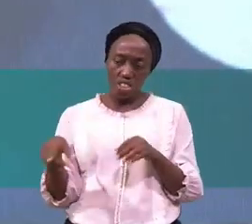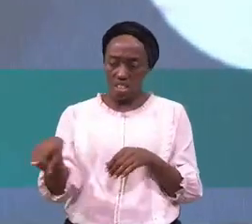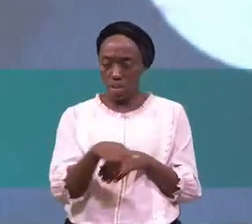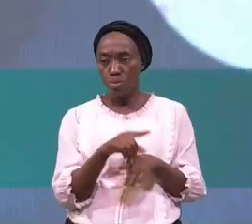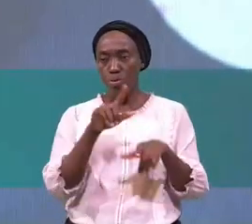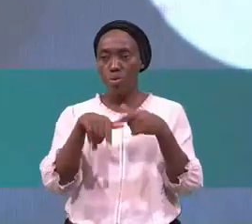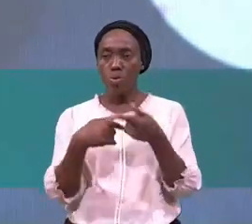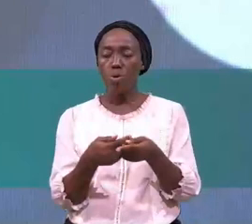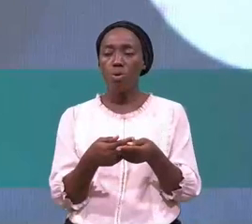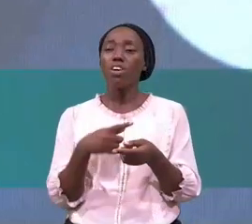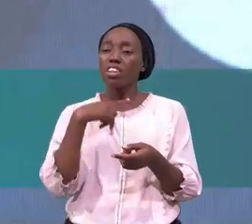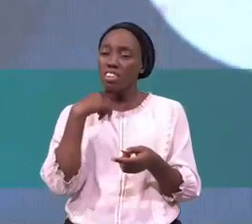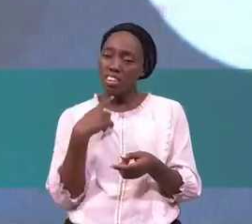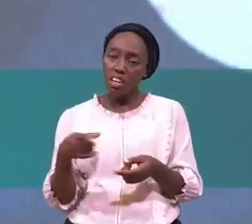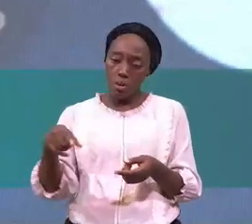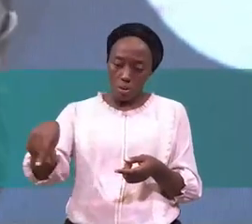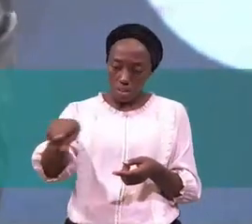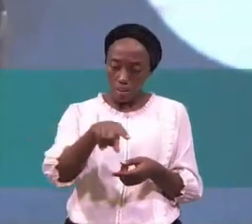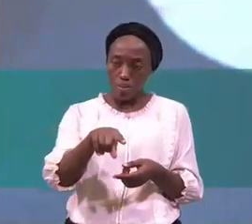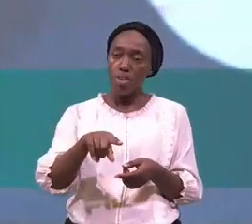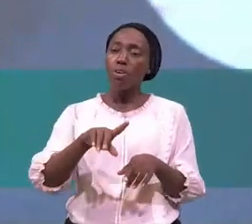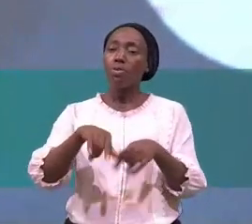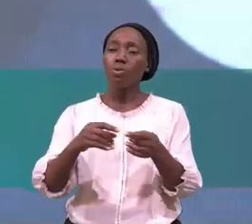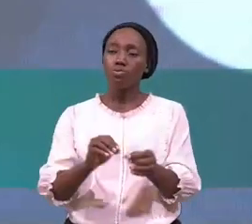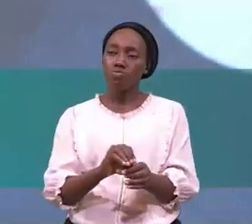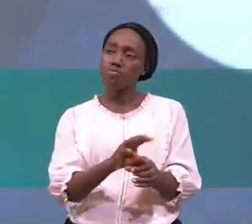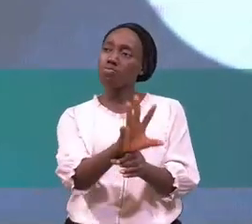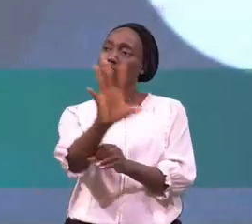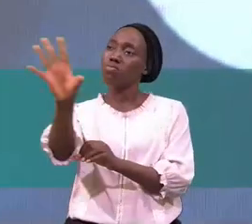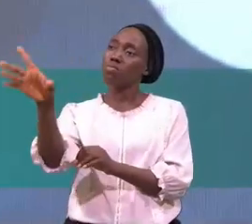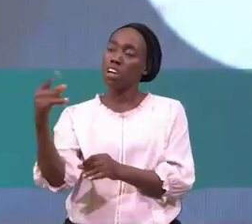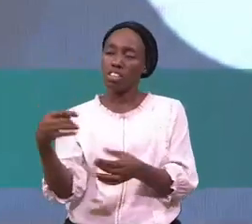dire, allez répandre la bonne nouvelle.